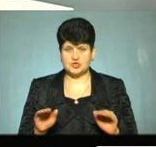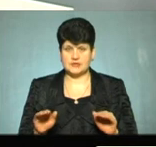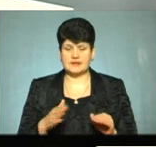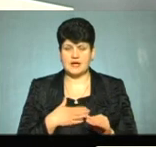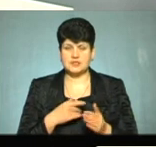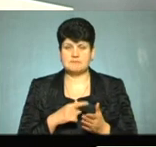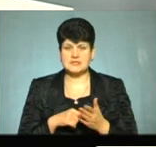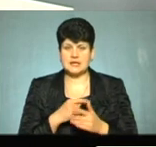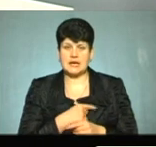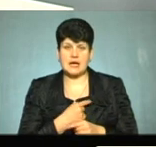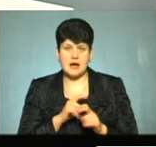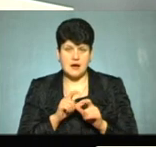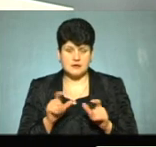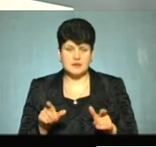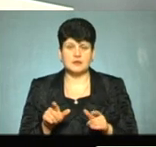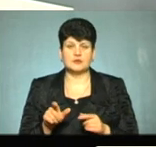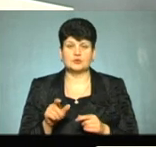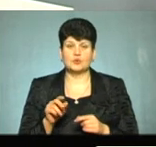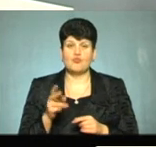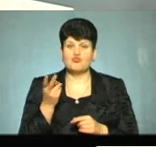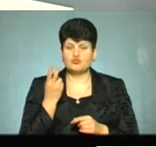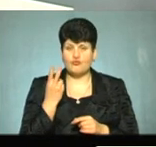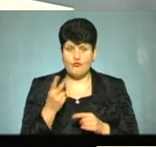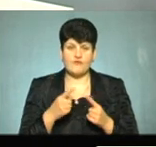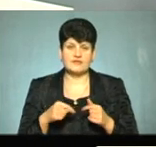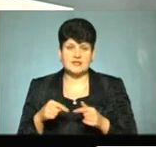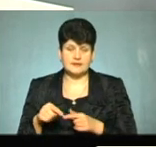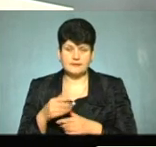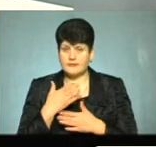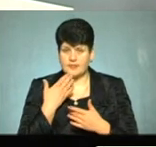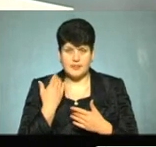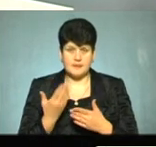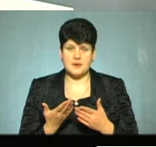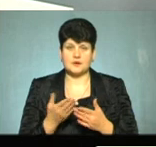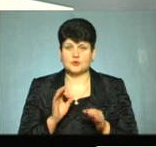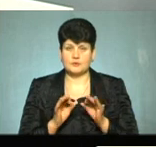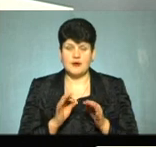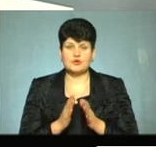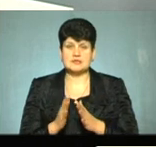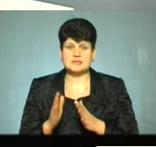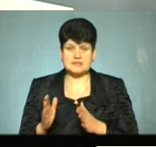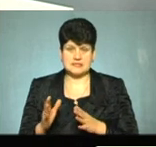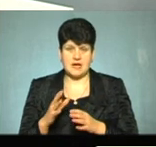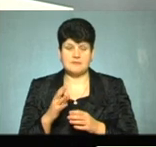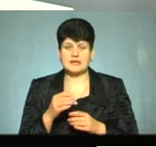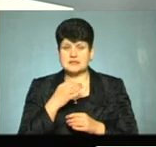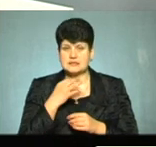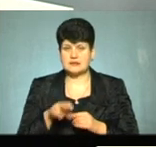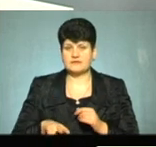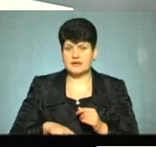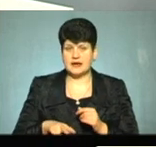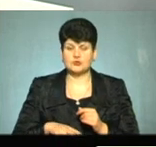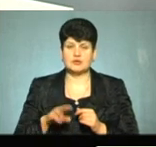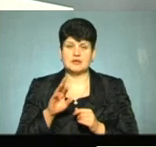дитячій нашій міській лікарні, так? То у 2 цих відділеннях немає дійсно належної вентиляційної системи, як зазначив